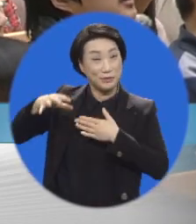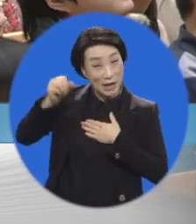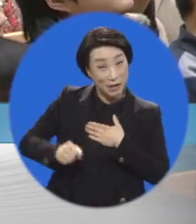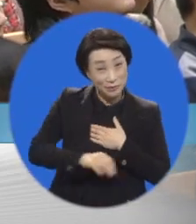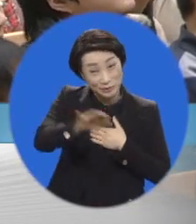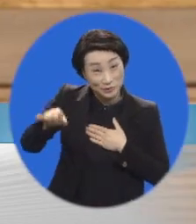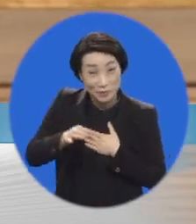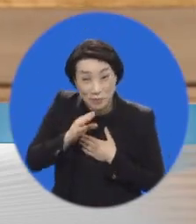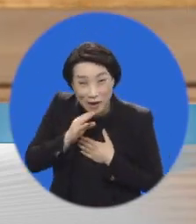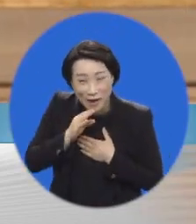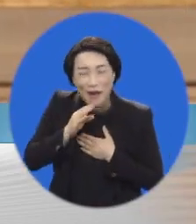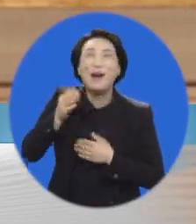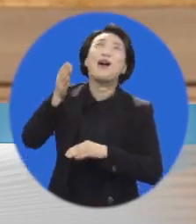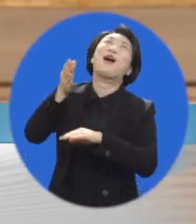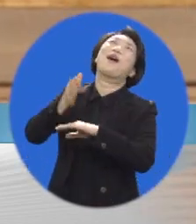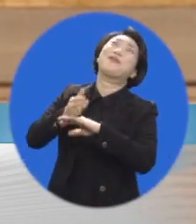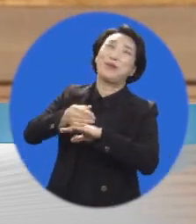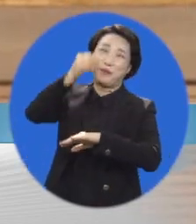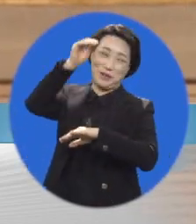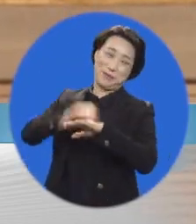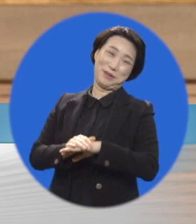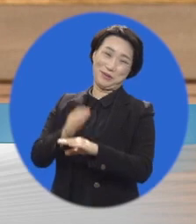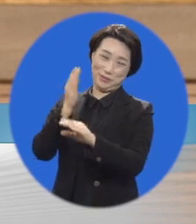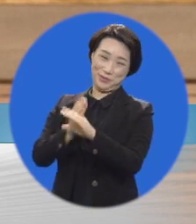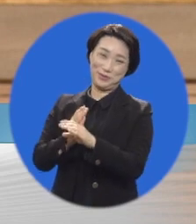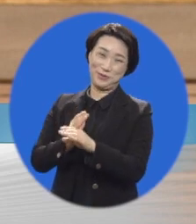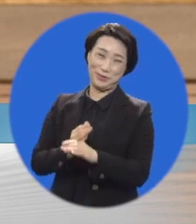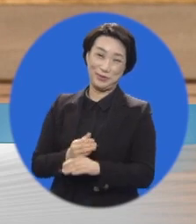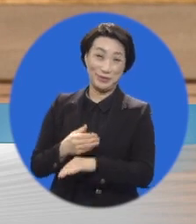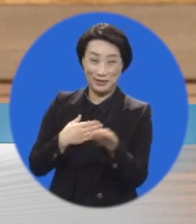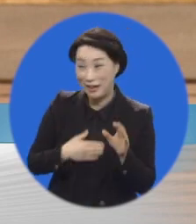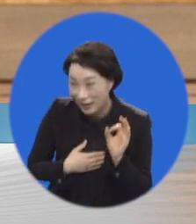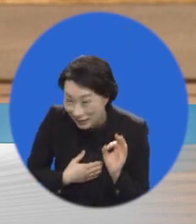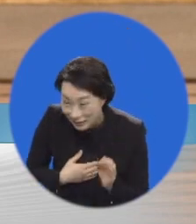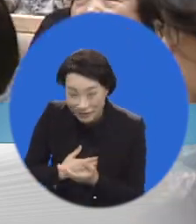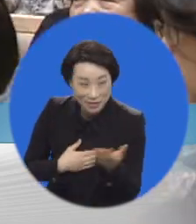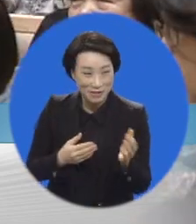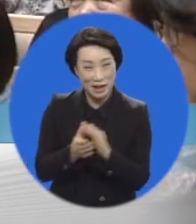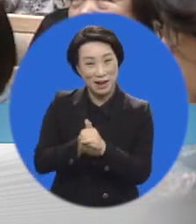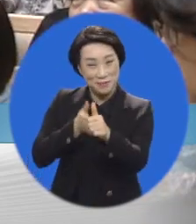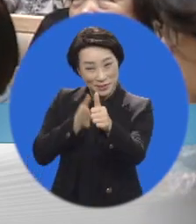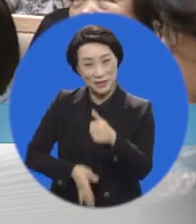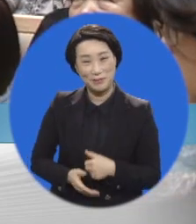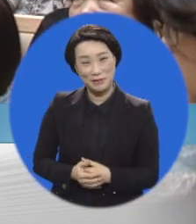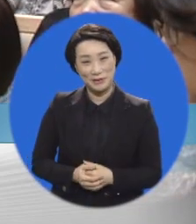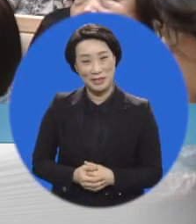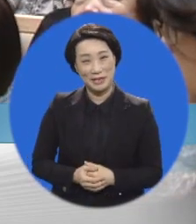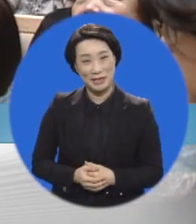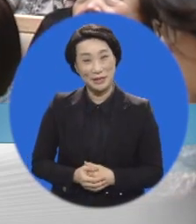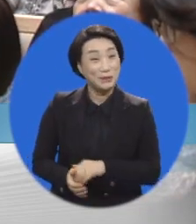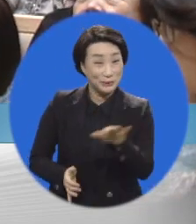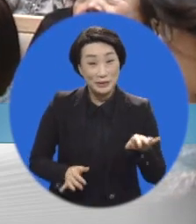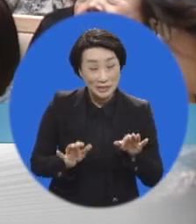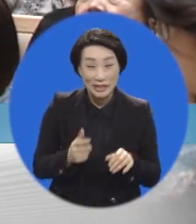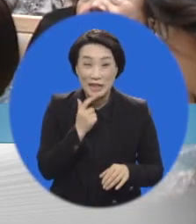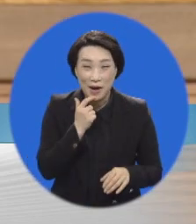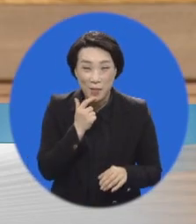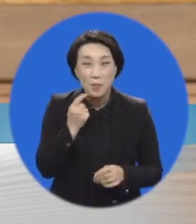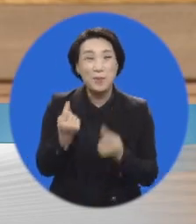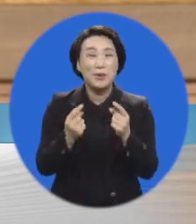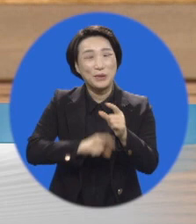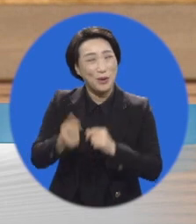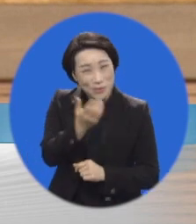있어서 감사함으로 예비하는 것이라 이 말이오. 알아들었으면 아멘합시다. 우린 야곱이 수준이